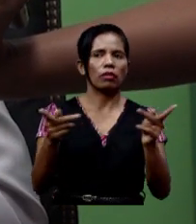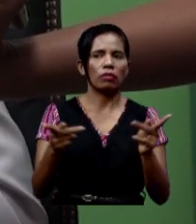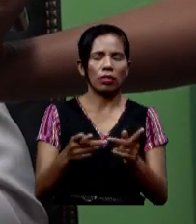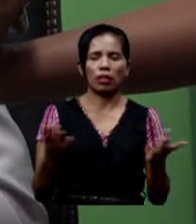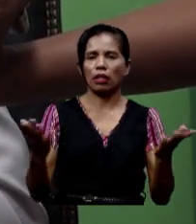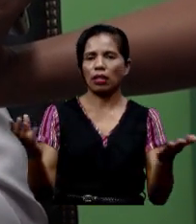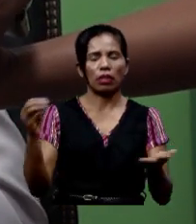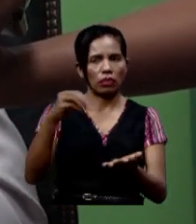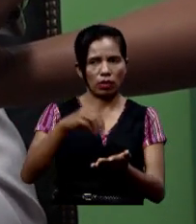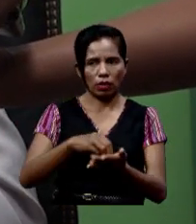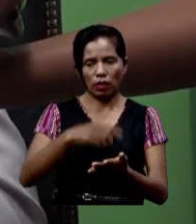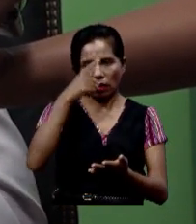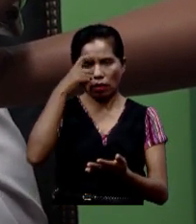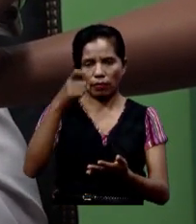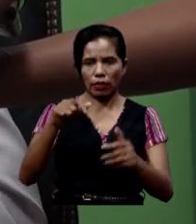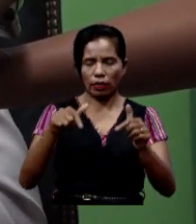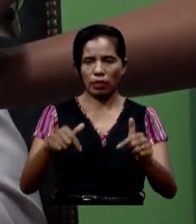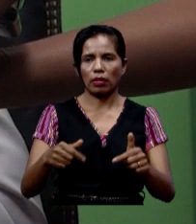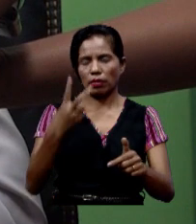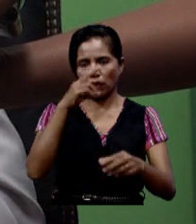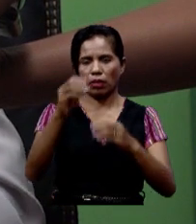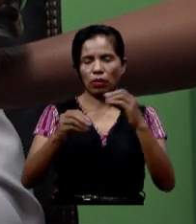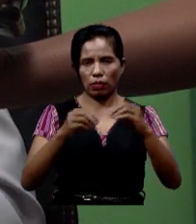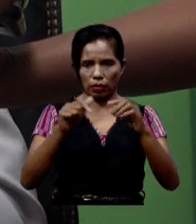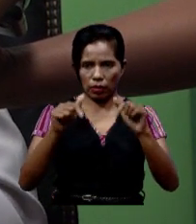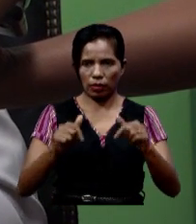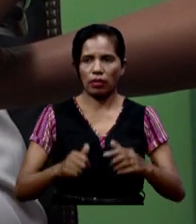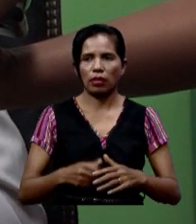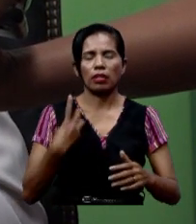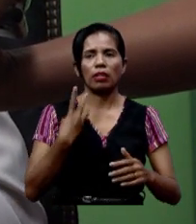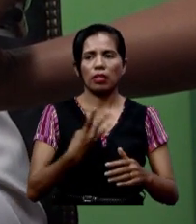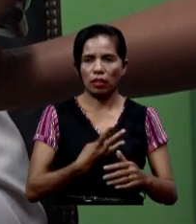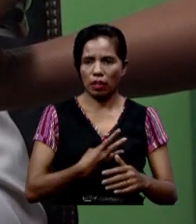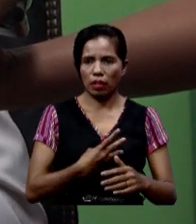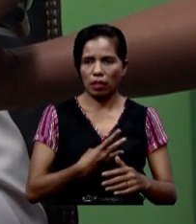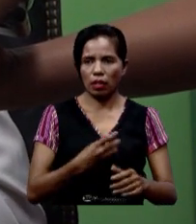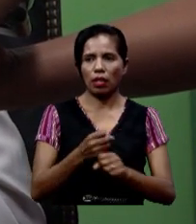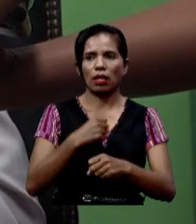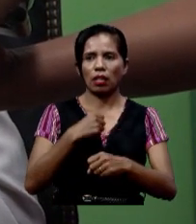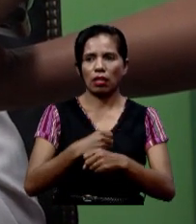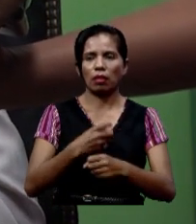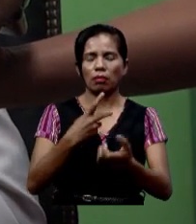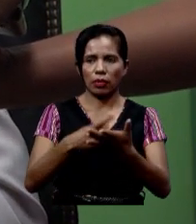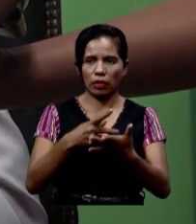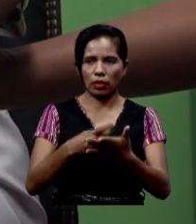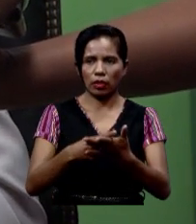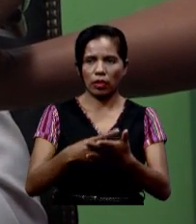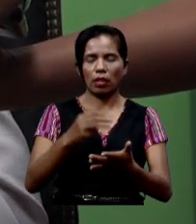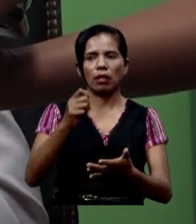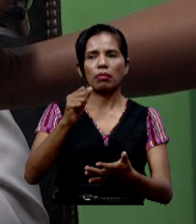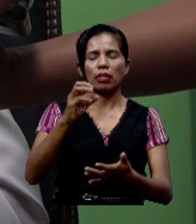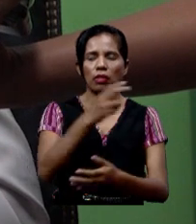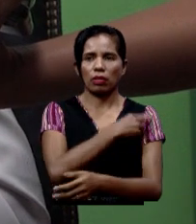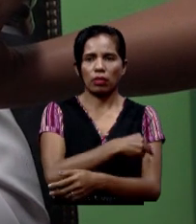ne. Tama da ne ma kato resolve situasau da ne. Ita halau na projetu da babe master plan ba